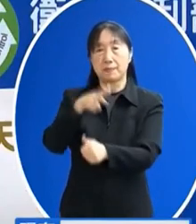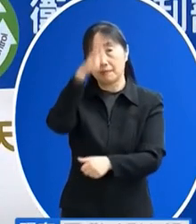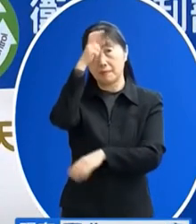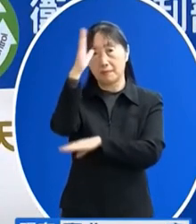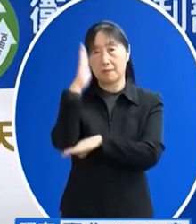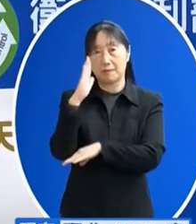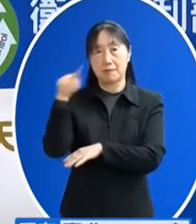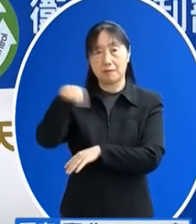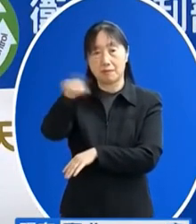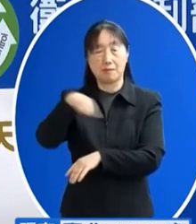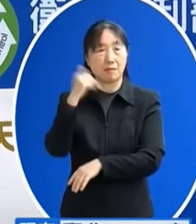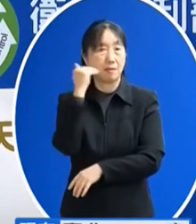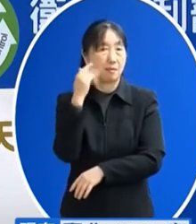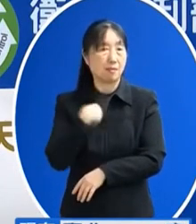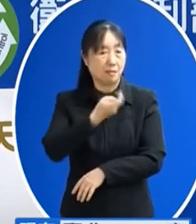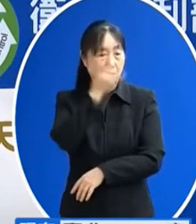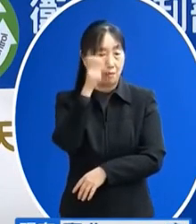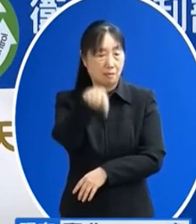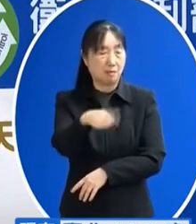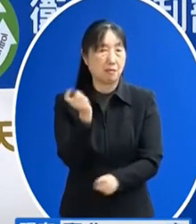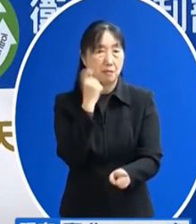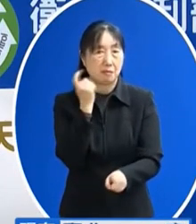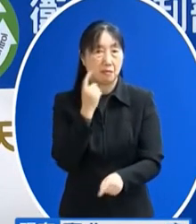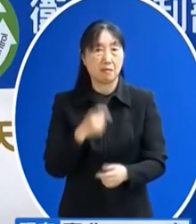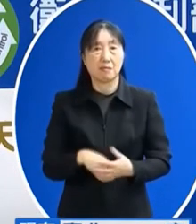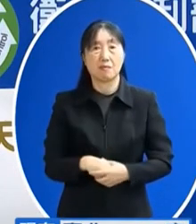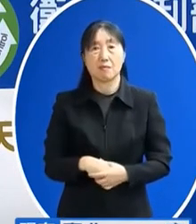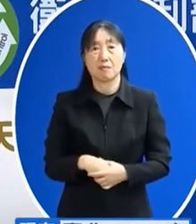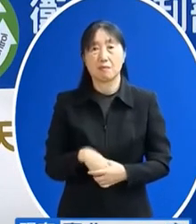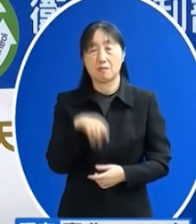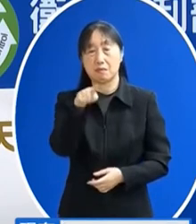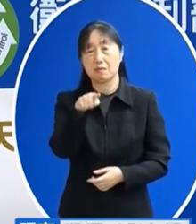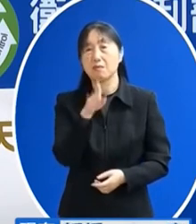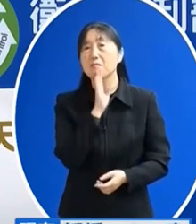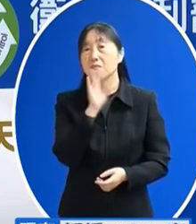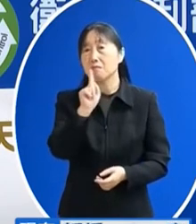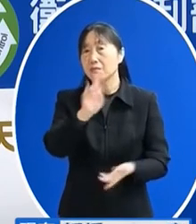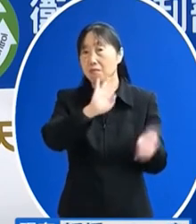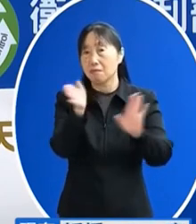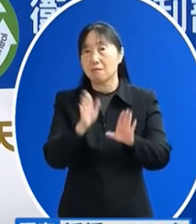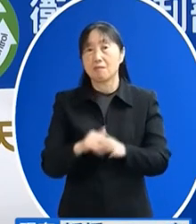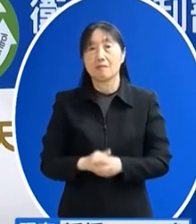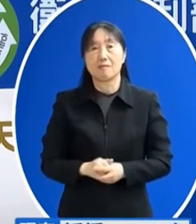政能够得到这些，如果是假的那它的样子是怎么样，